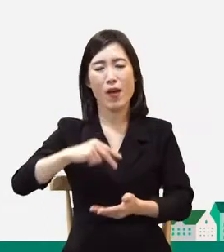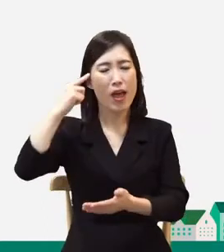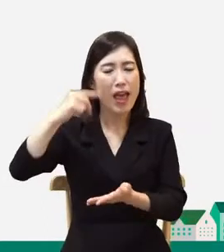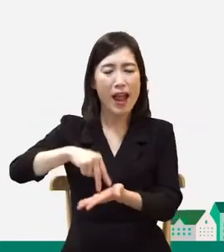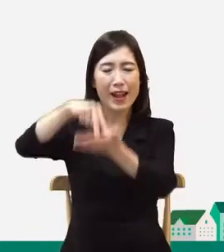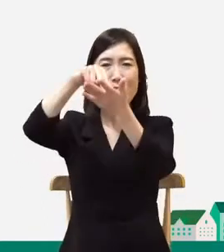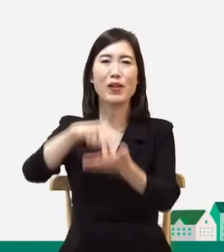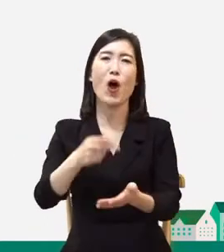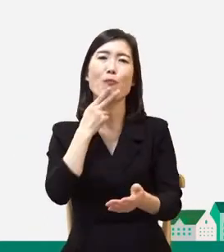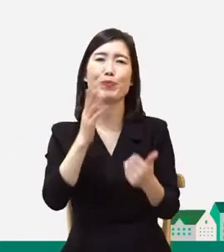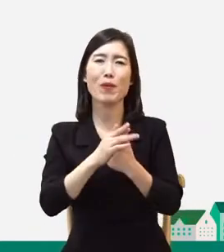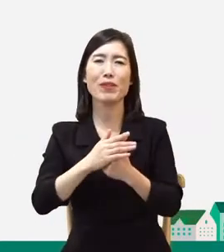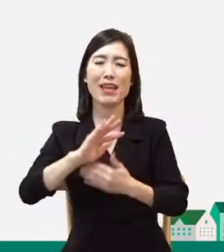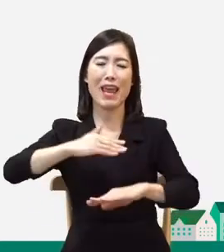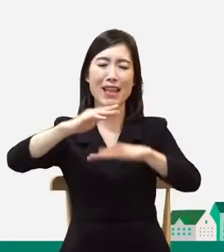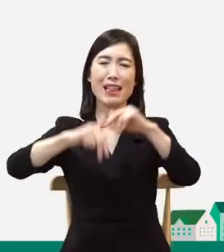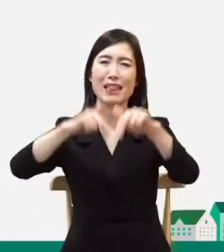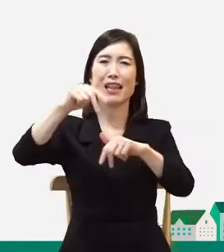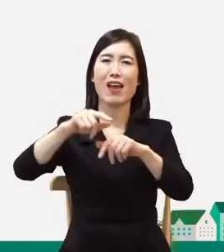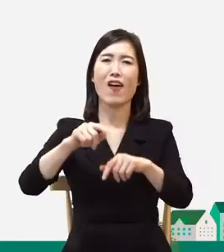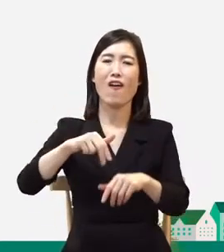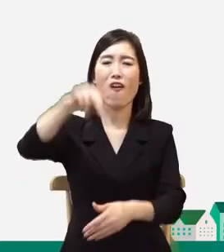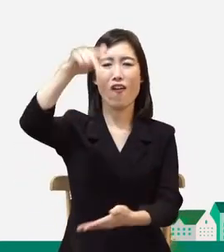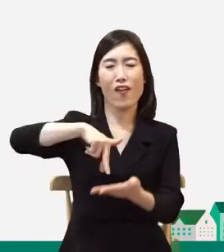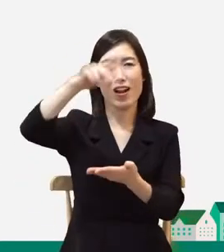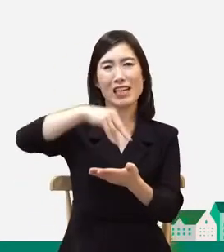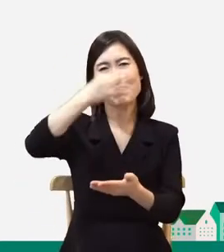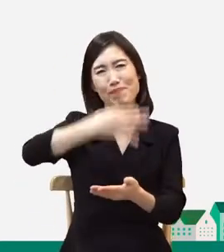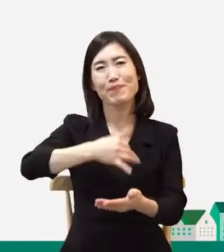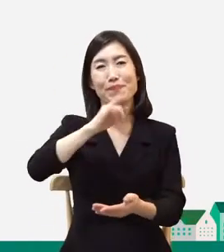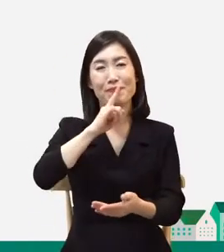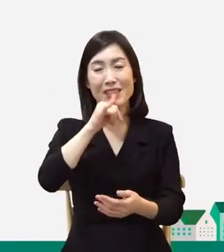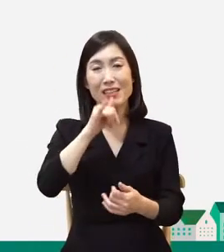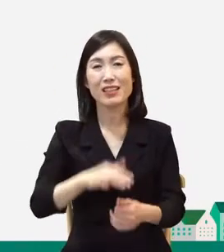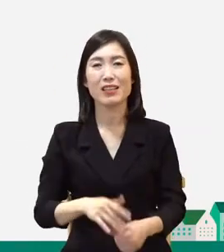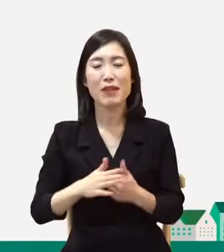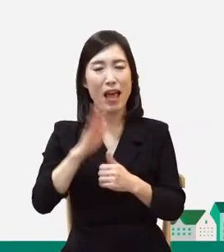산재형 주택에 대한 비교와 연구를 제안합니다.